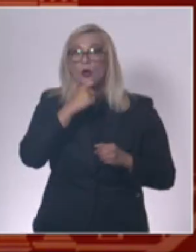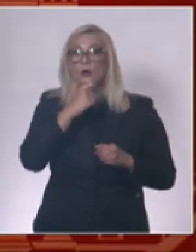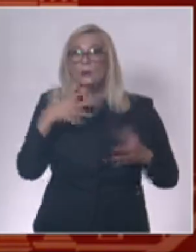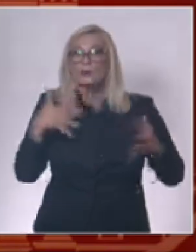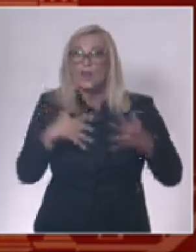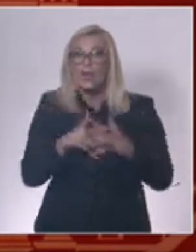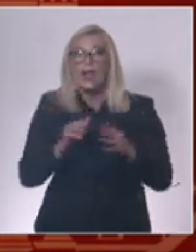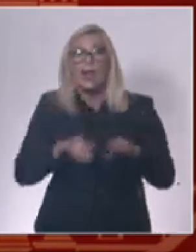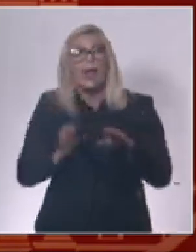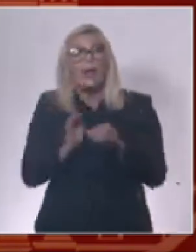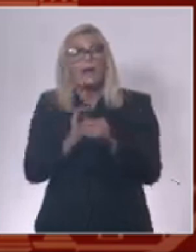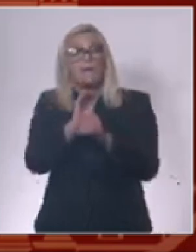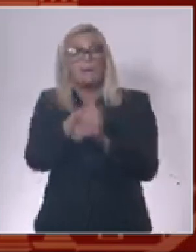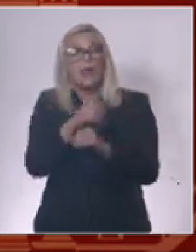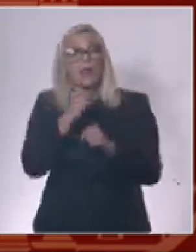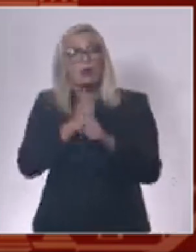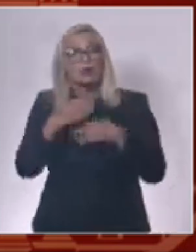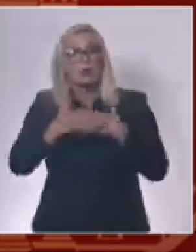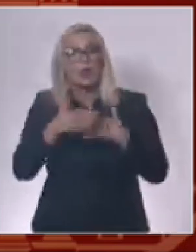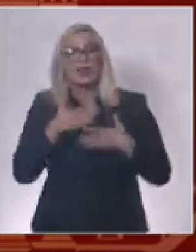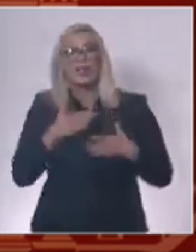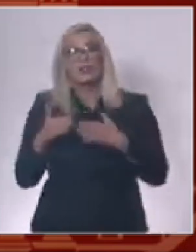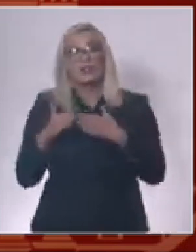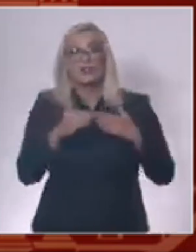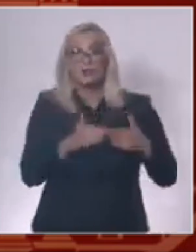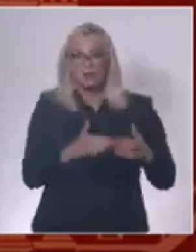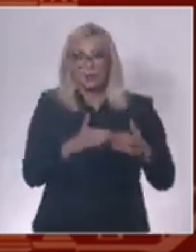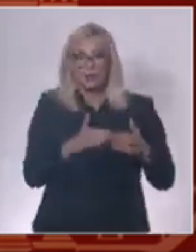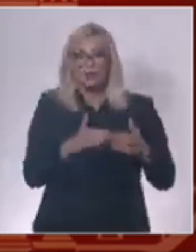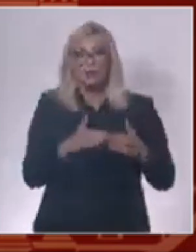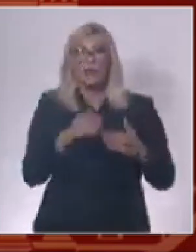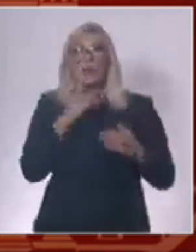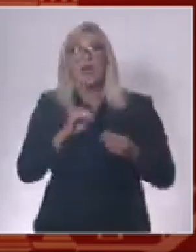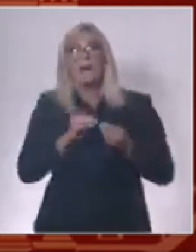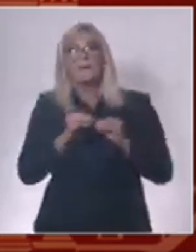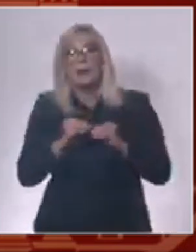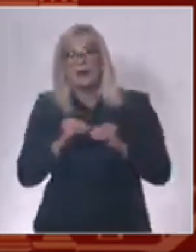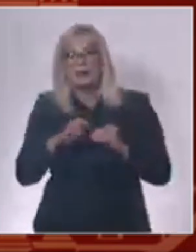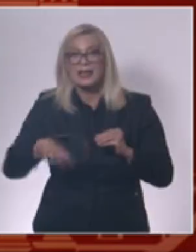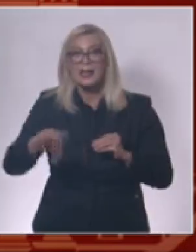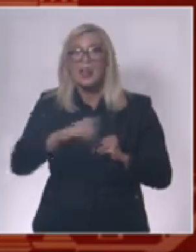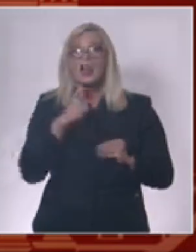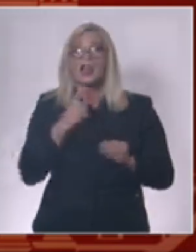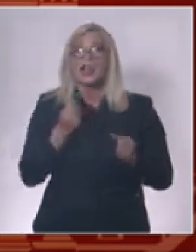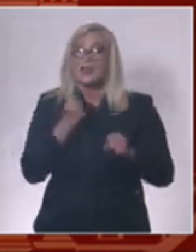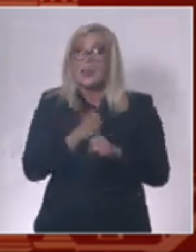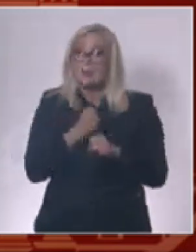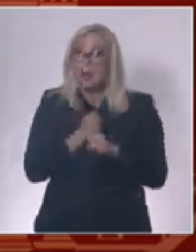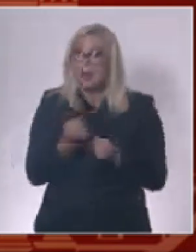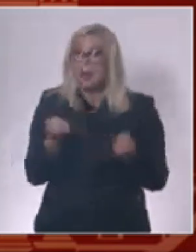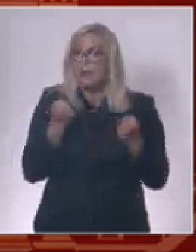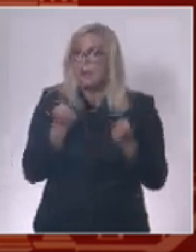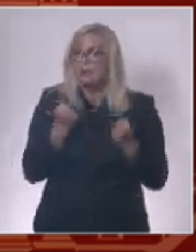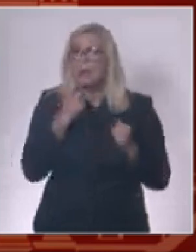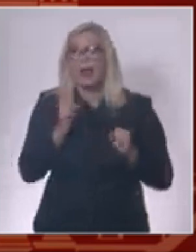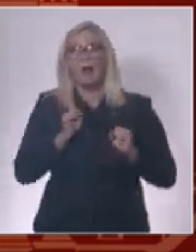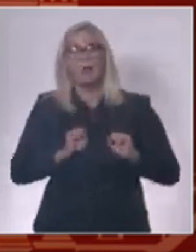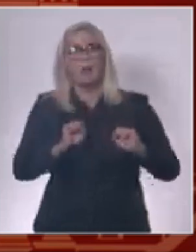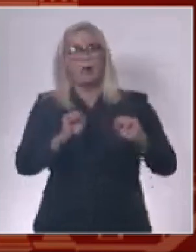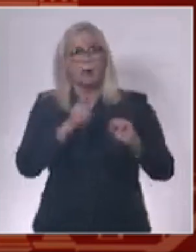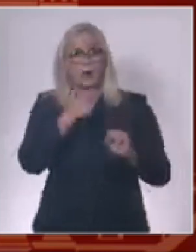зголемена соработка со нашите соседи во рамки на заедничкиот регионален пазар, ќе создадеме посилна и поотпорна